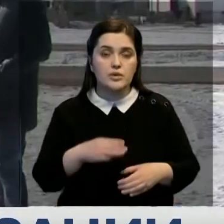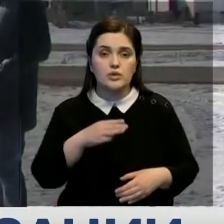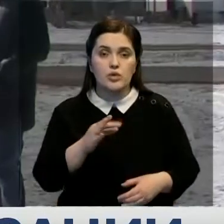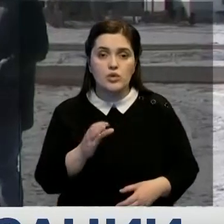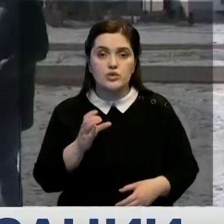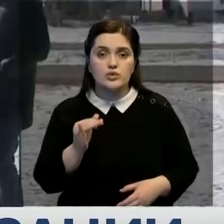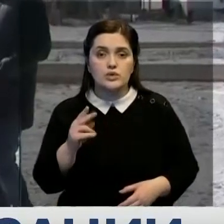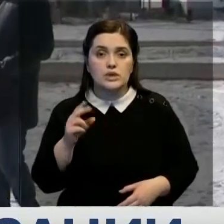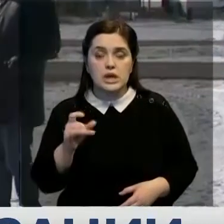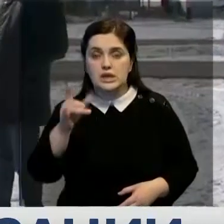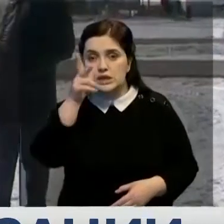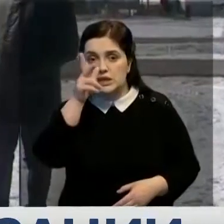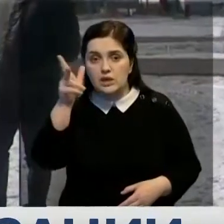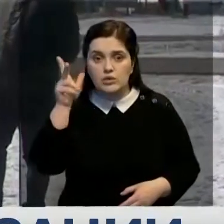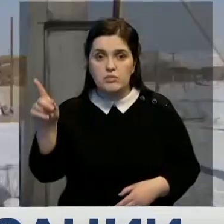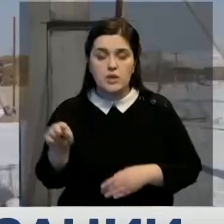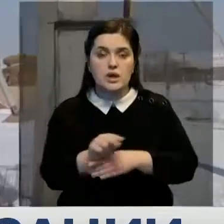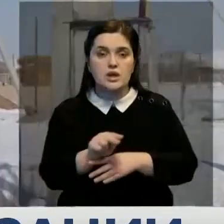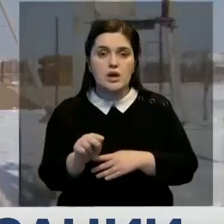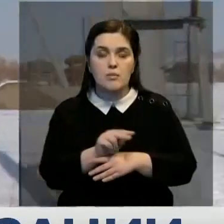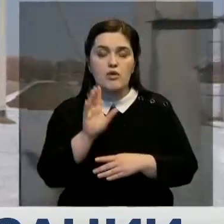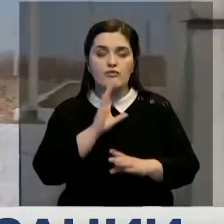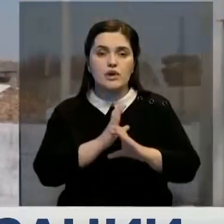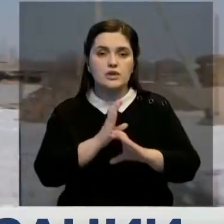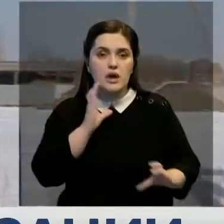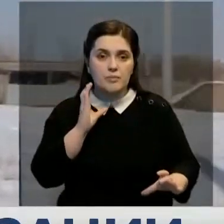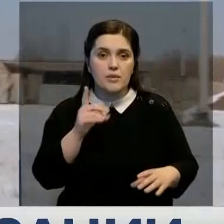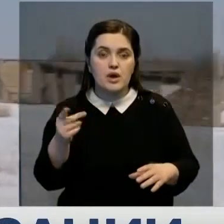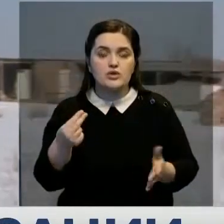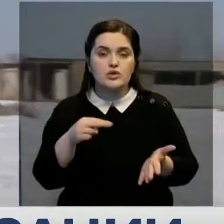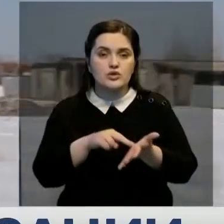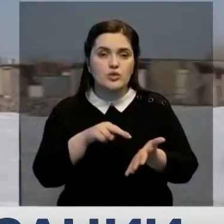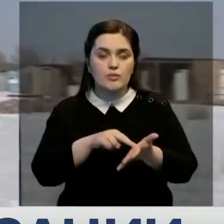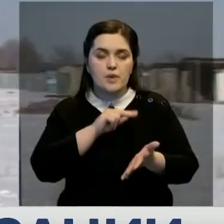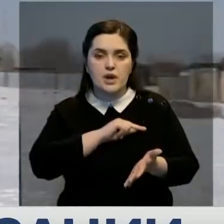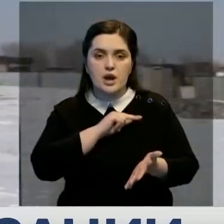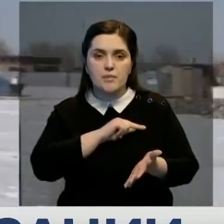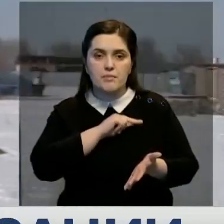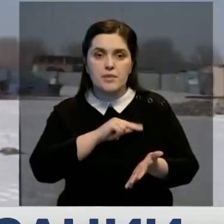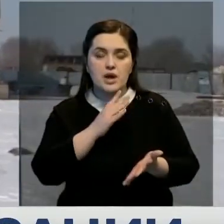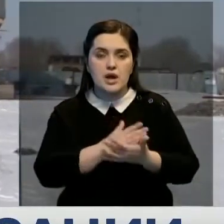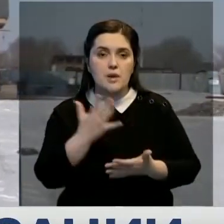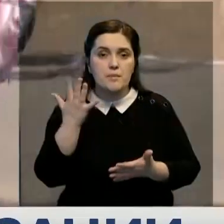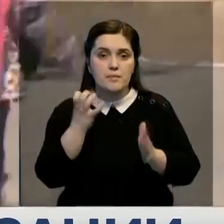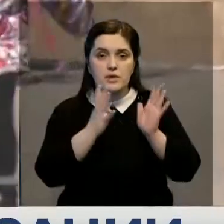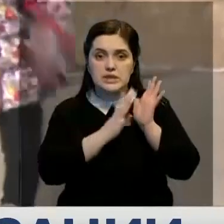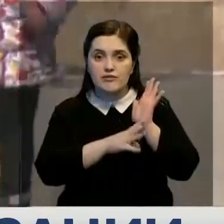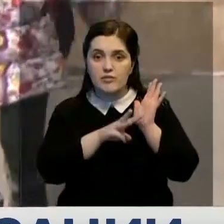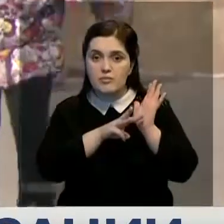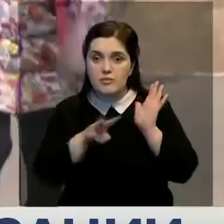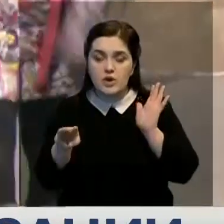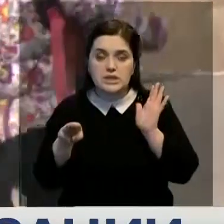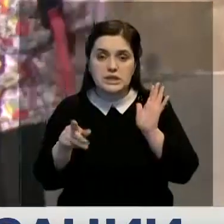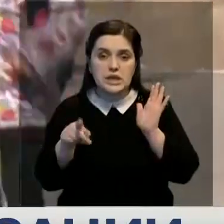«Сункар». 3 года назад она проводила здесь ремонт водопровода. Что примечательно, сметная стоимость работ составила ни много ни мало 590 миллионов тенге.